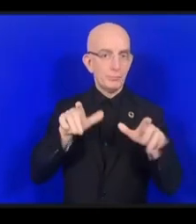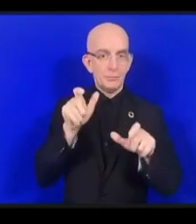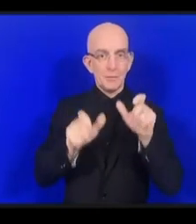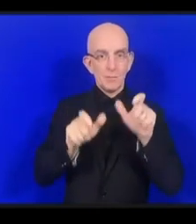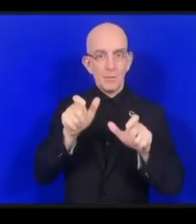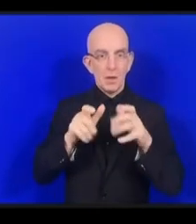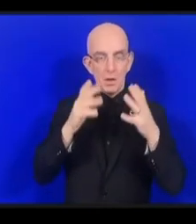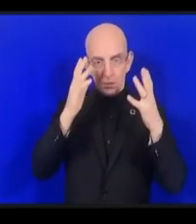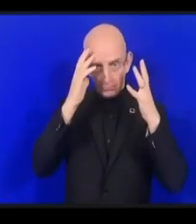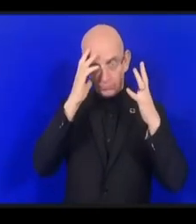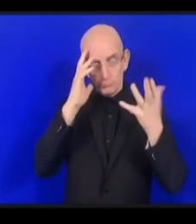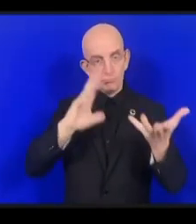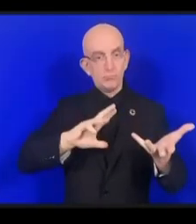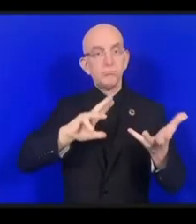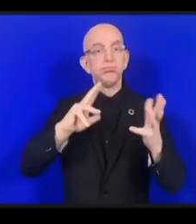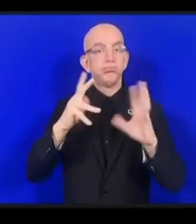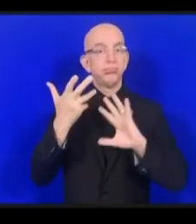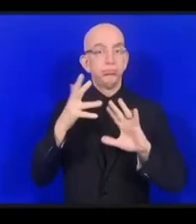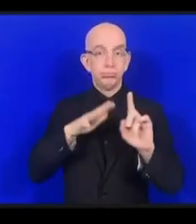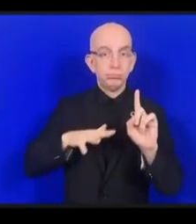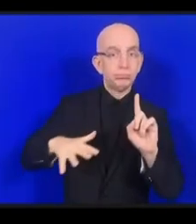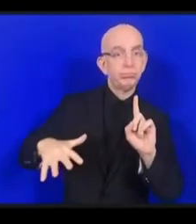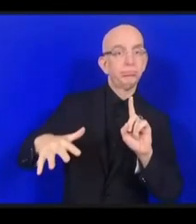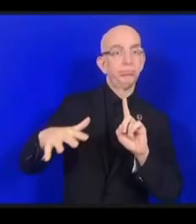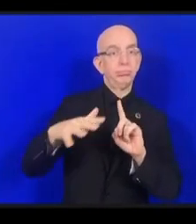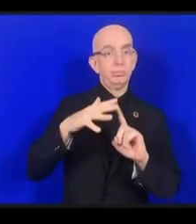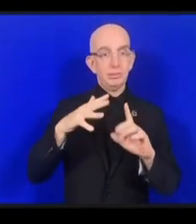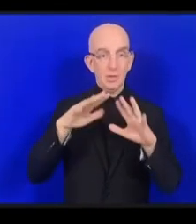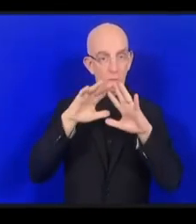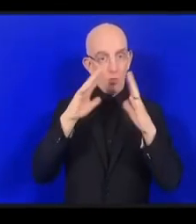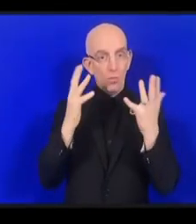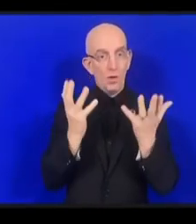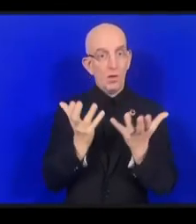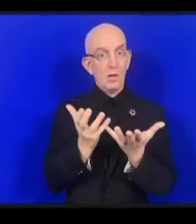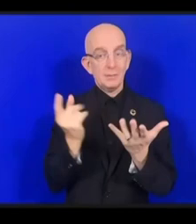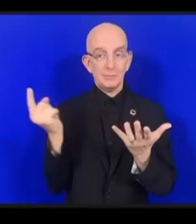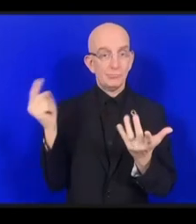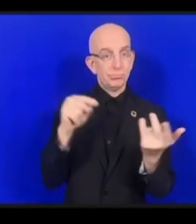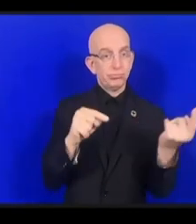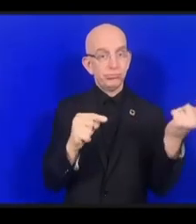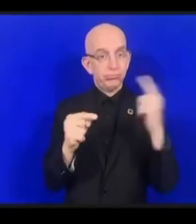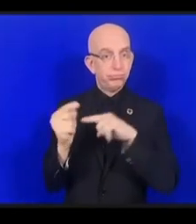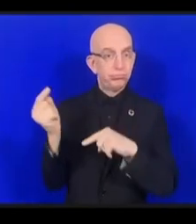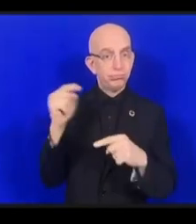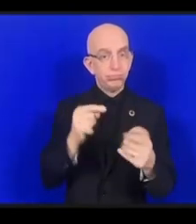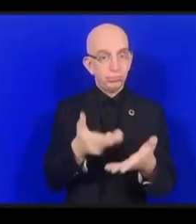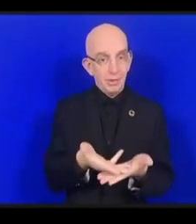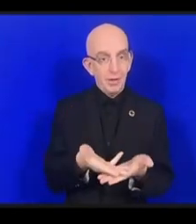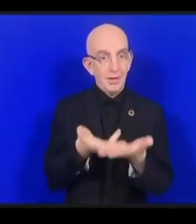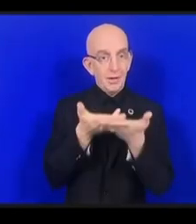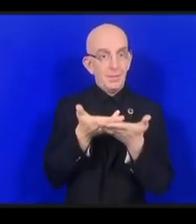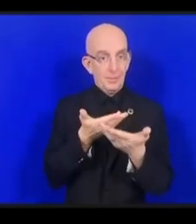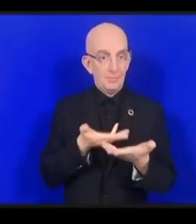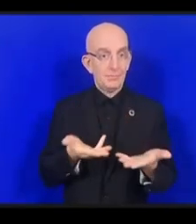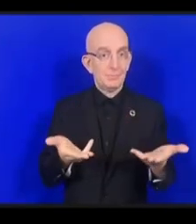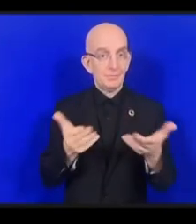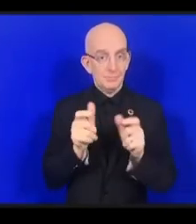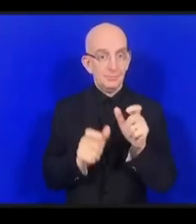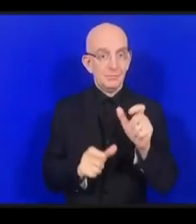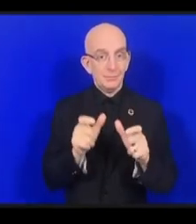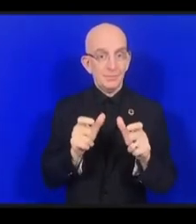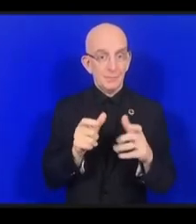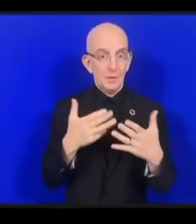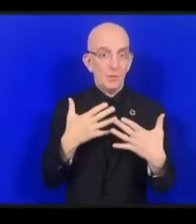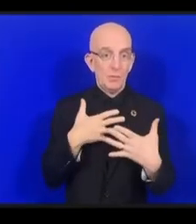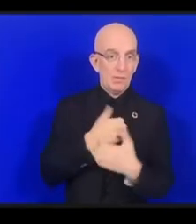い合おうということをいたしました。その時、絆という言葉が新聞にも